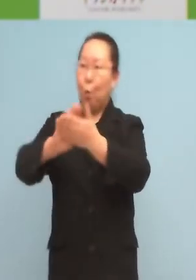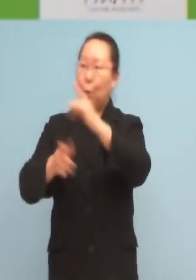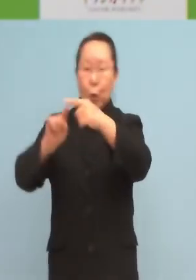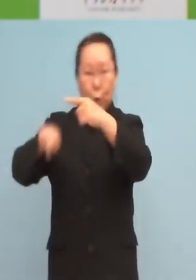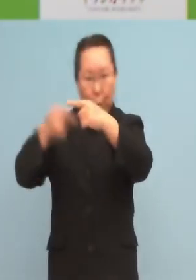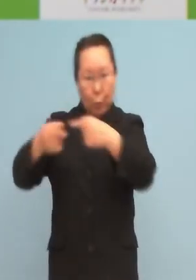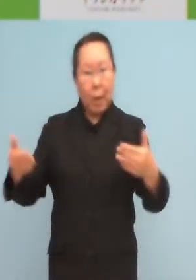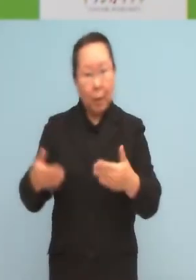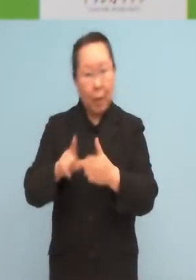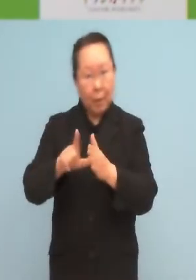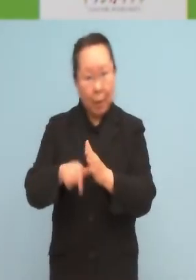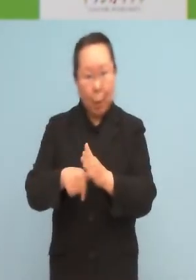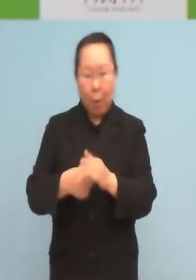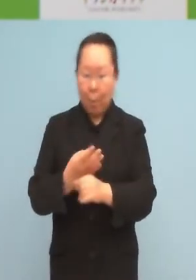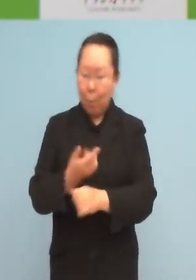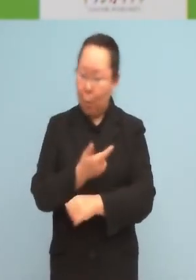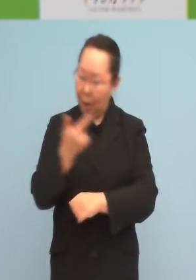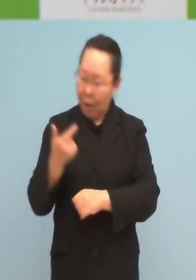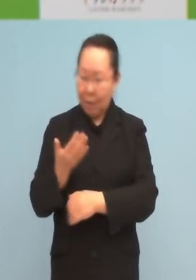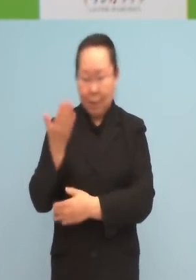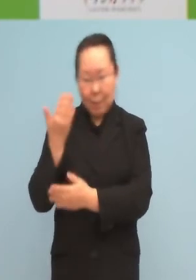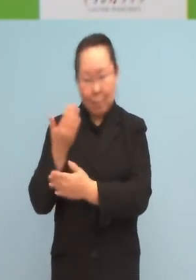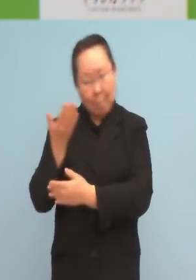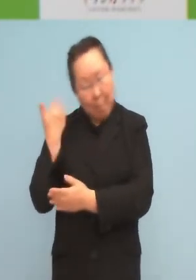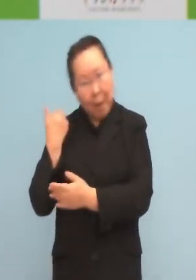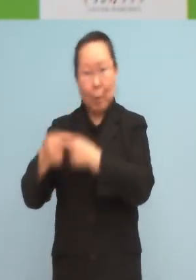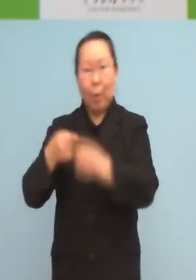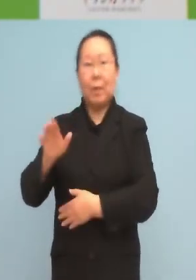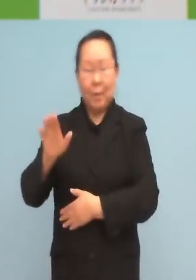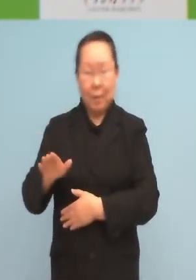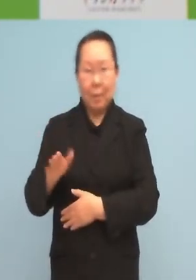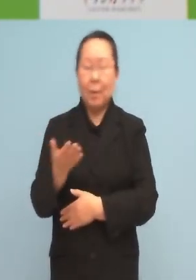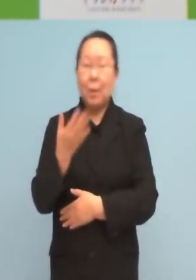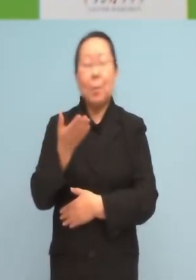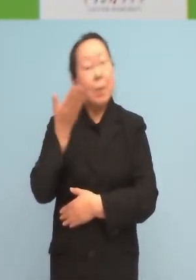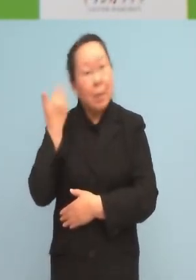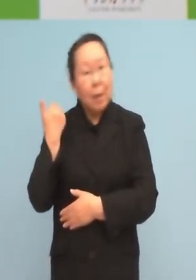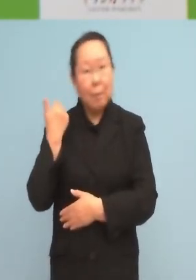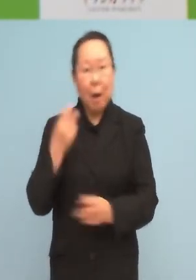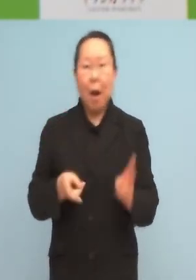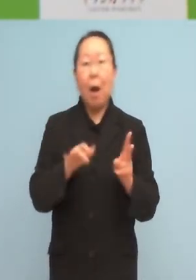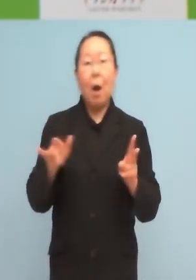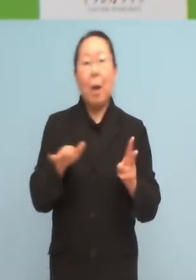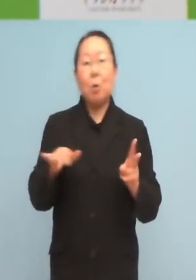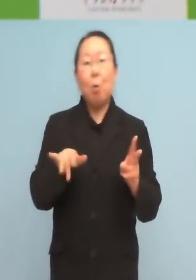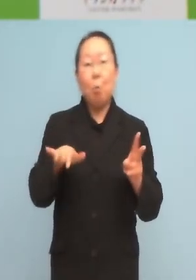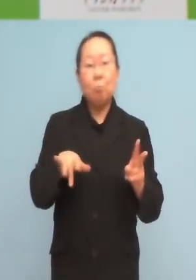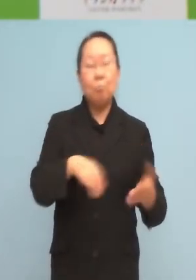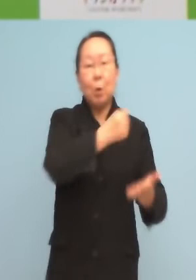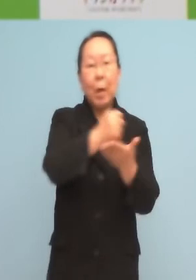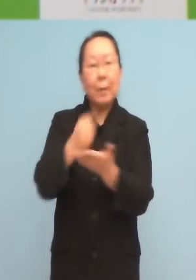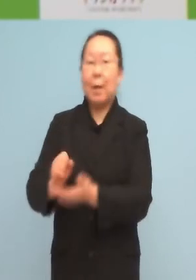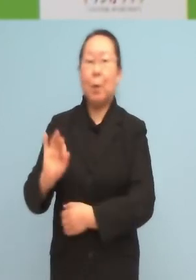う ほぼ全盛期の話でありますんで、まあ、当時電子決済というのもなかったような気がしますしね、